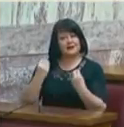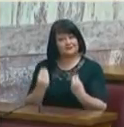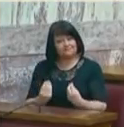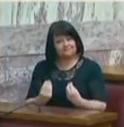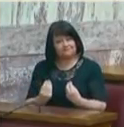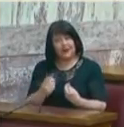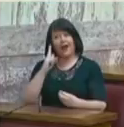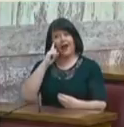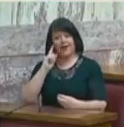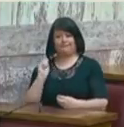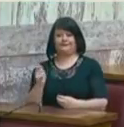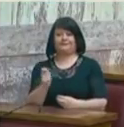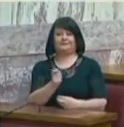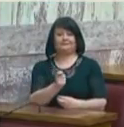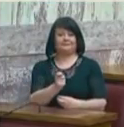Και σήμερα επίσης